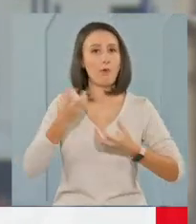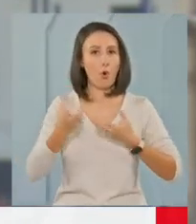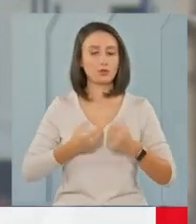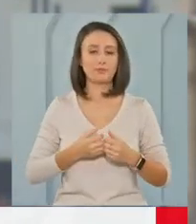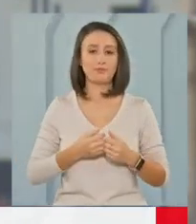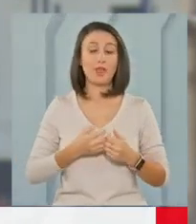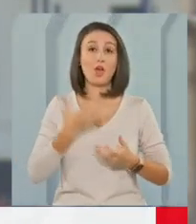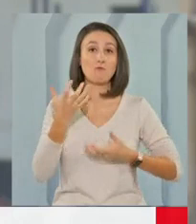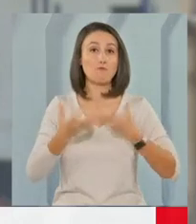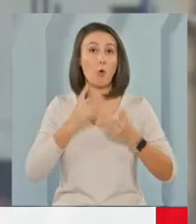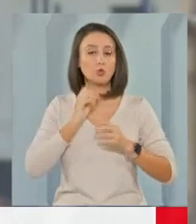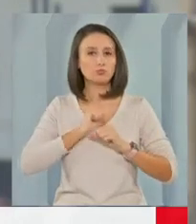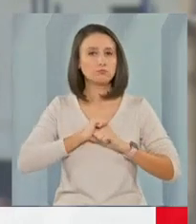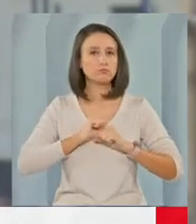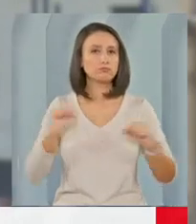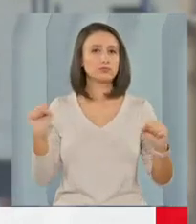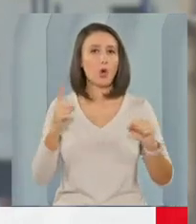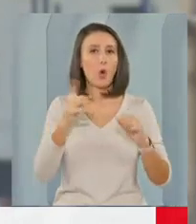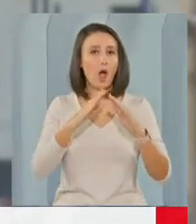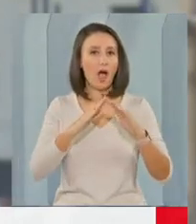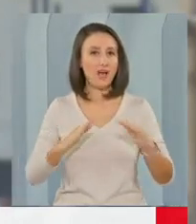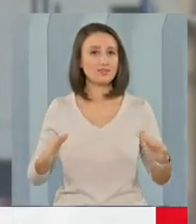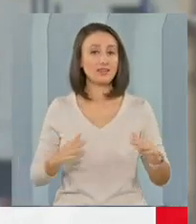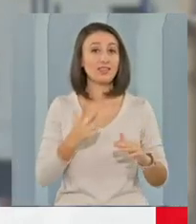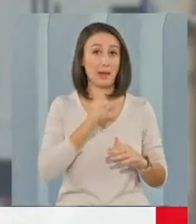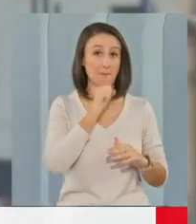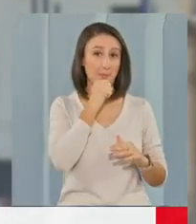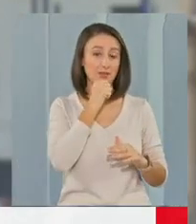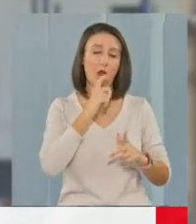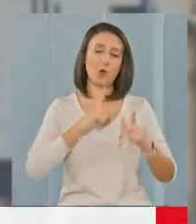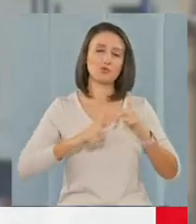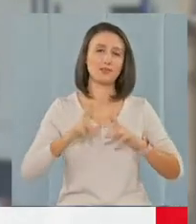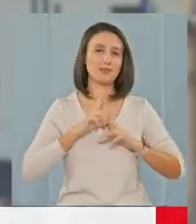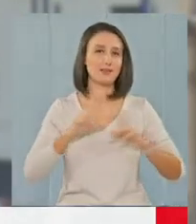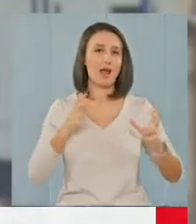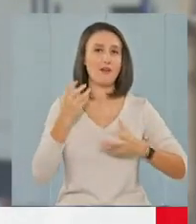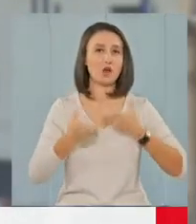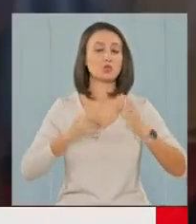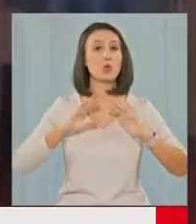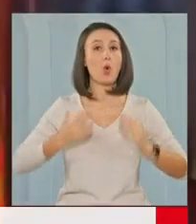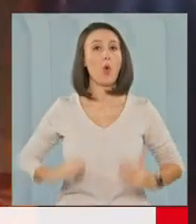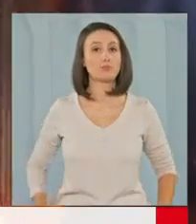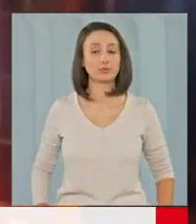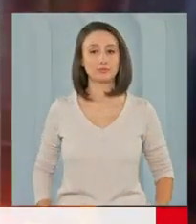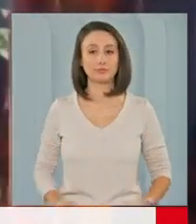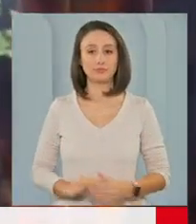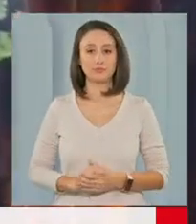focul puternic a ars o casă din temelii. Cei trei bătrâni aflați în locuință au suferit grave arsuri pe corp.